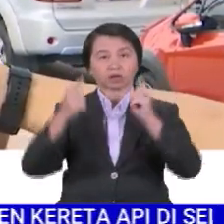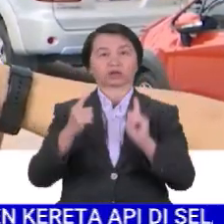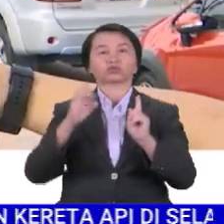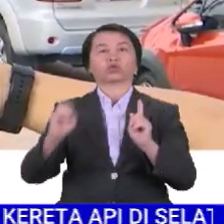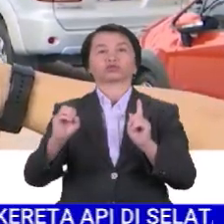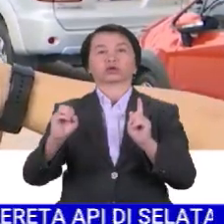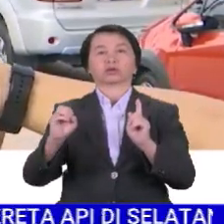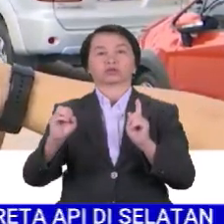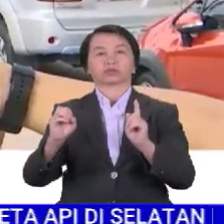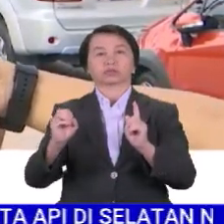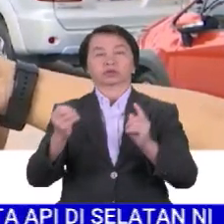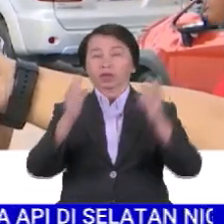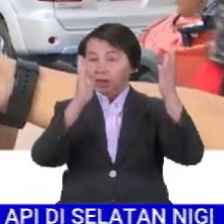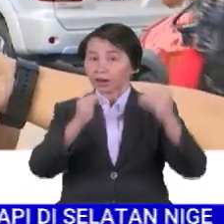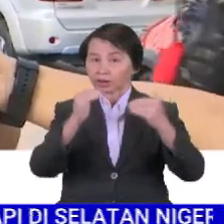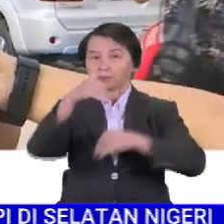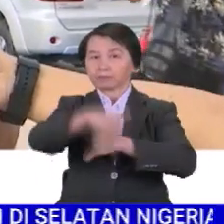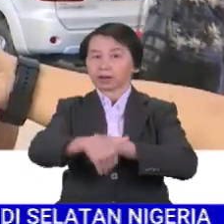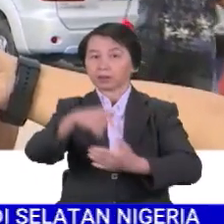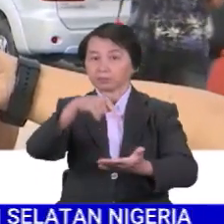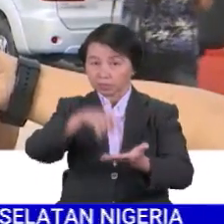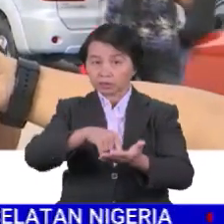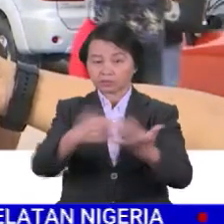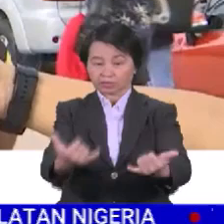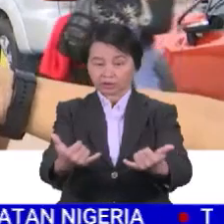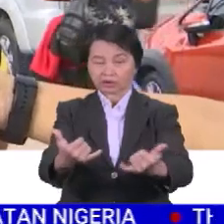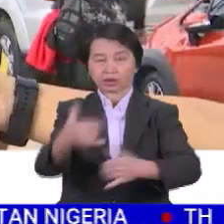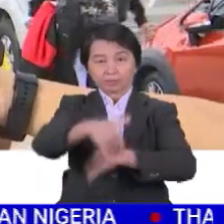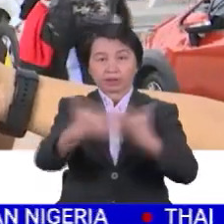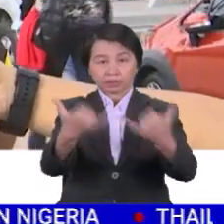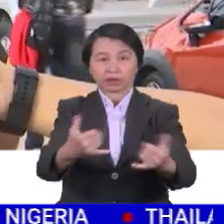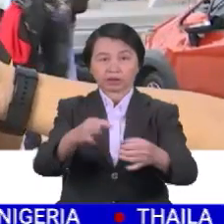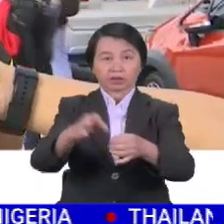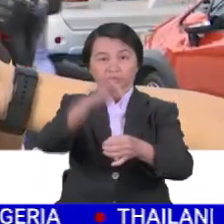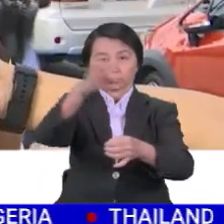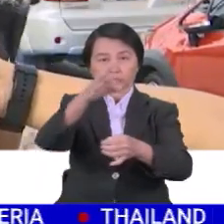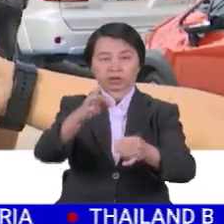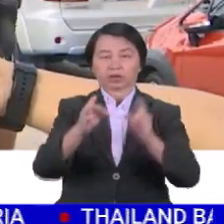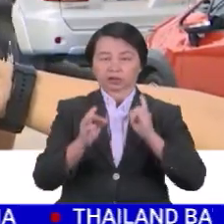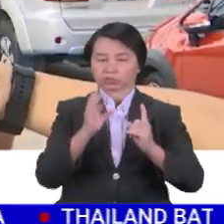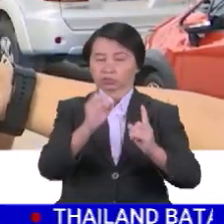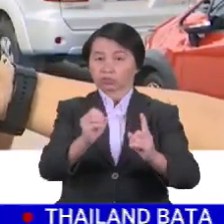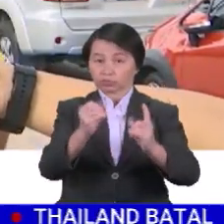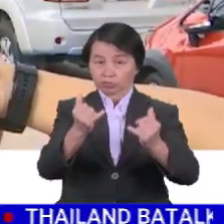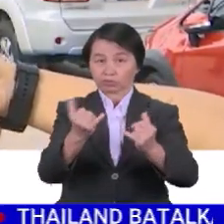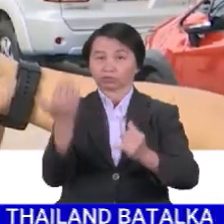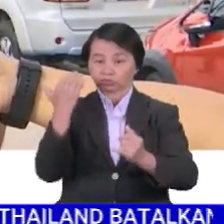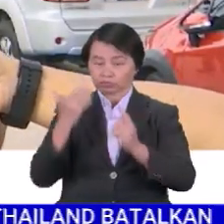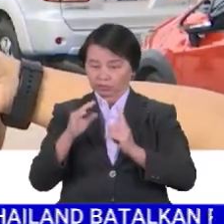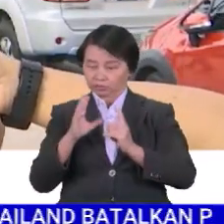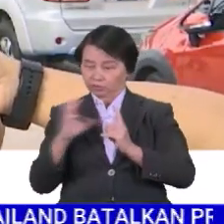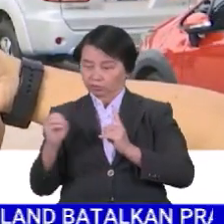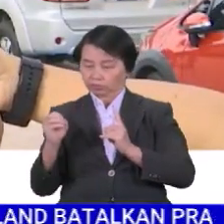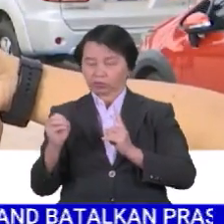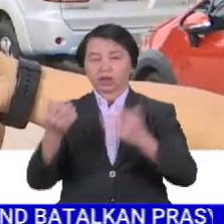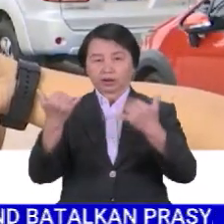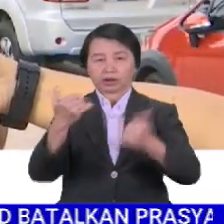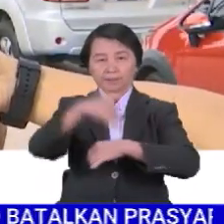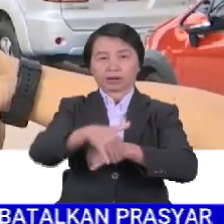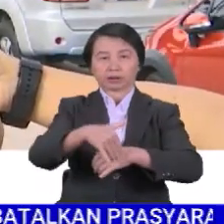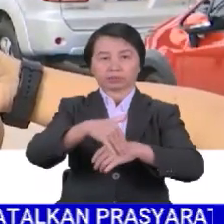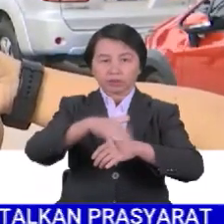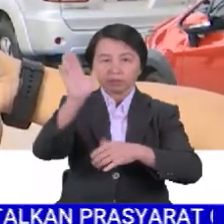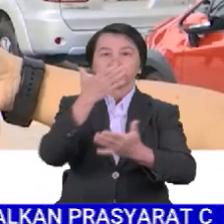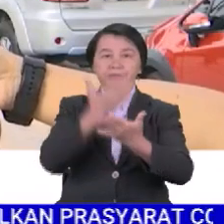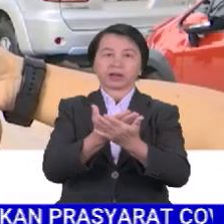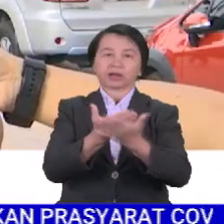dan kita harap pada malam ini Semangat itu yang kita capai pada 101 kita dapat melaksanakan dengan lebih